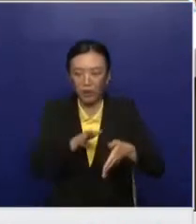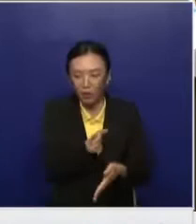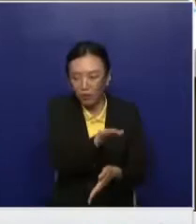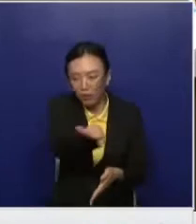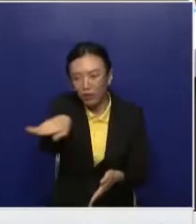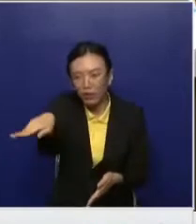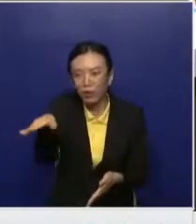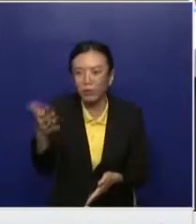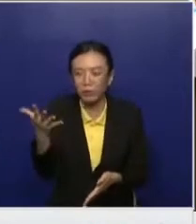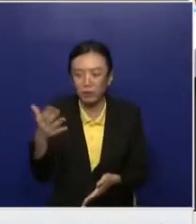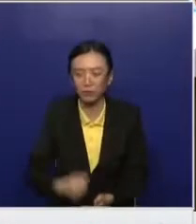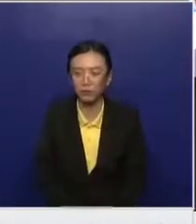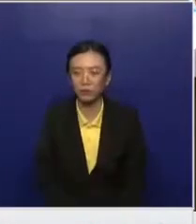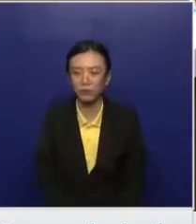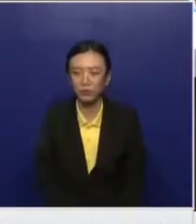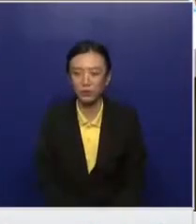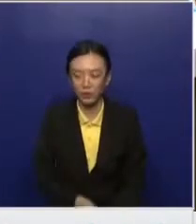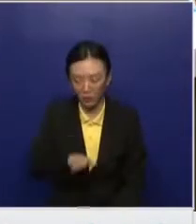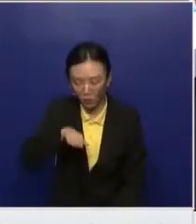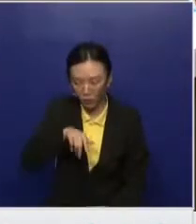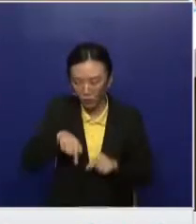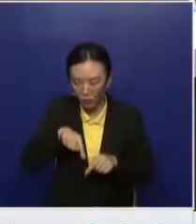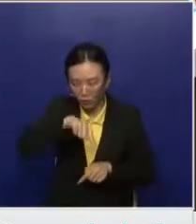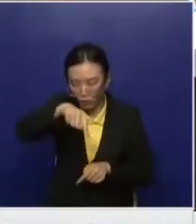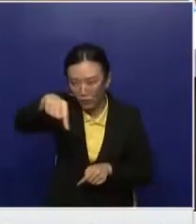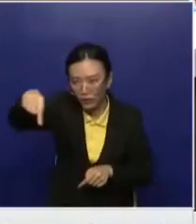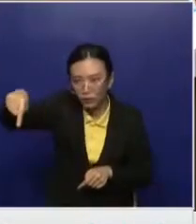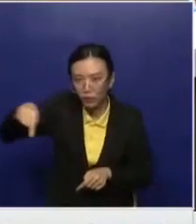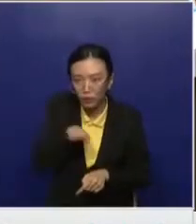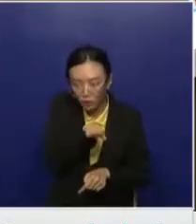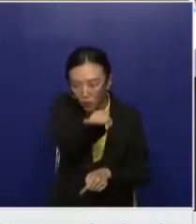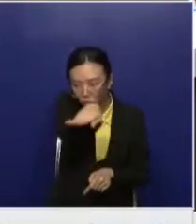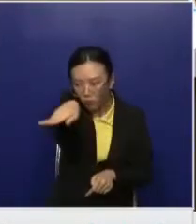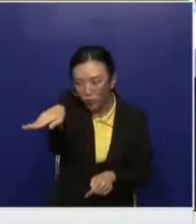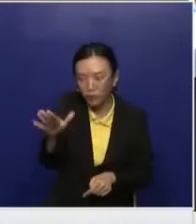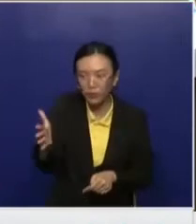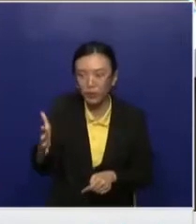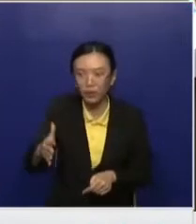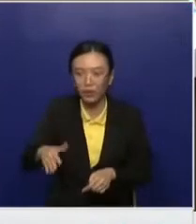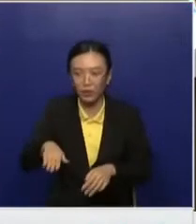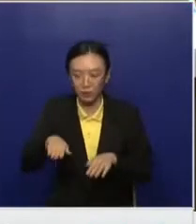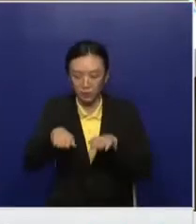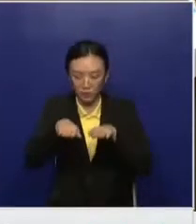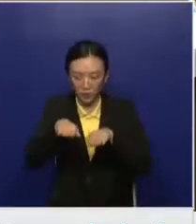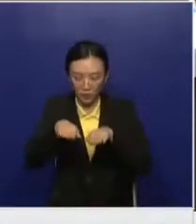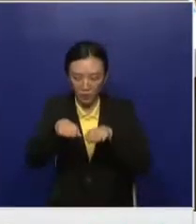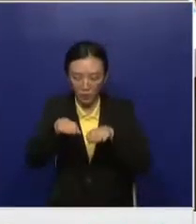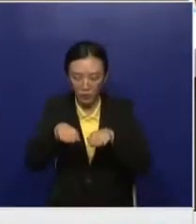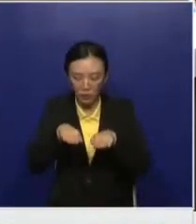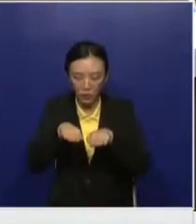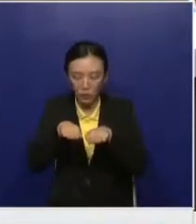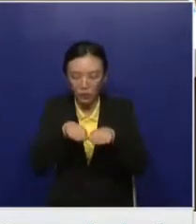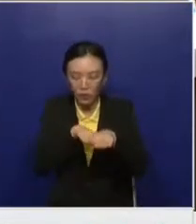จะเลี้ยวในจุดที่จะกลับรถเนี่ยก็จะต้องกินเลนของถนนออกไป1เลนจนกว่